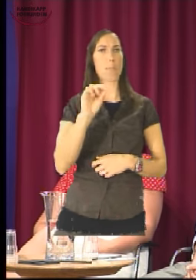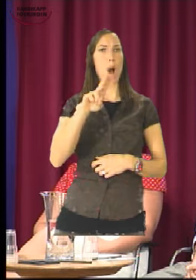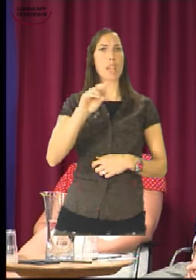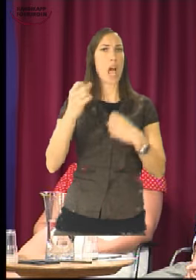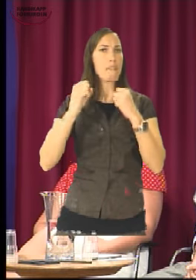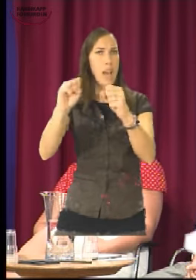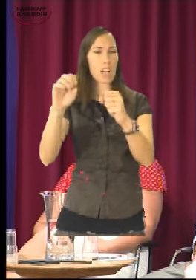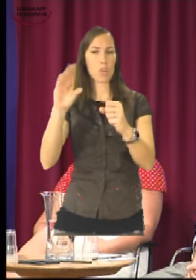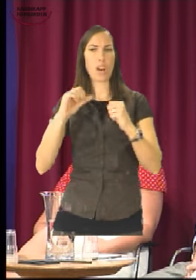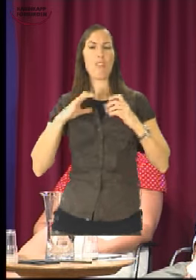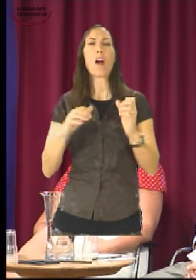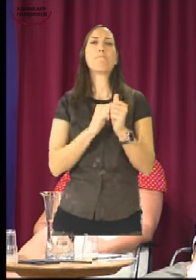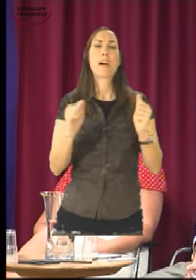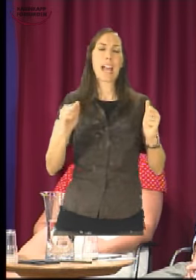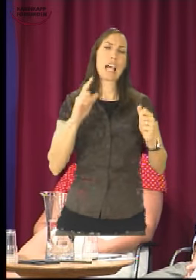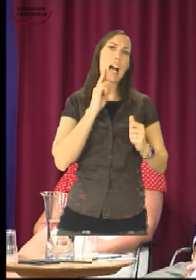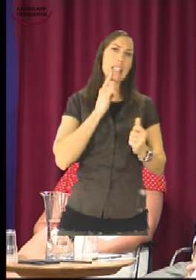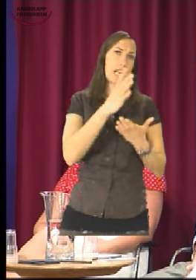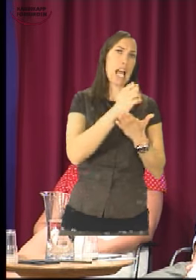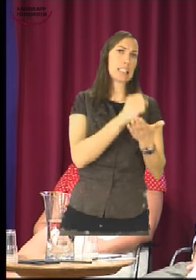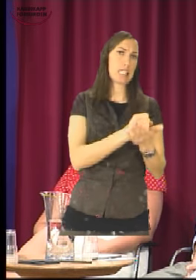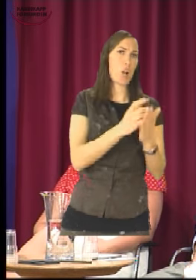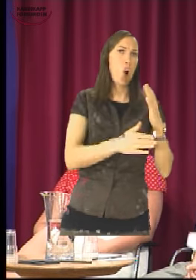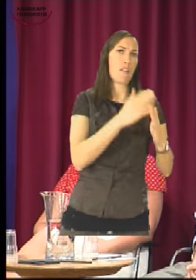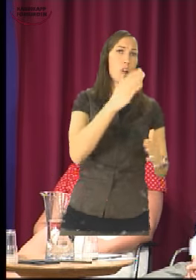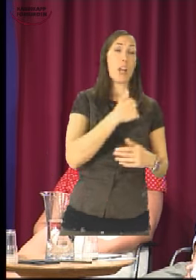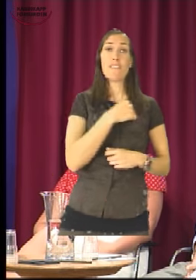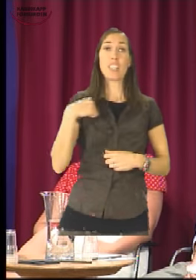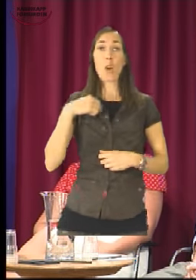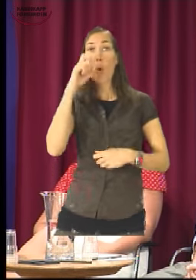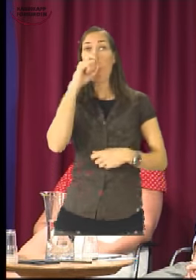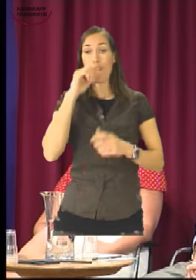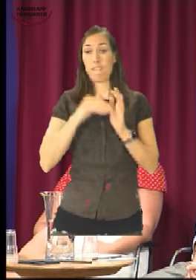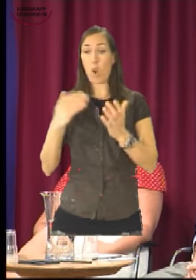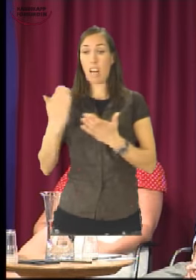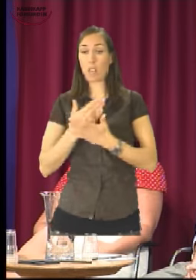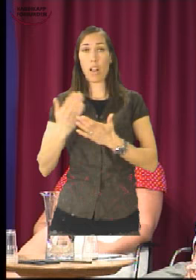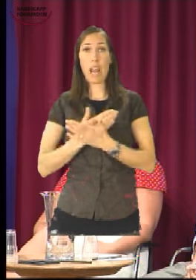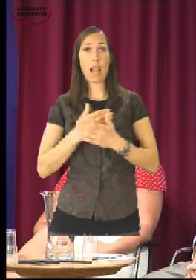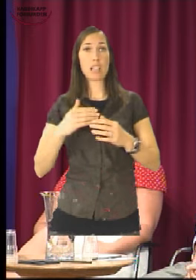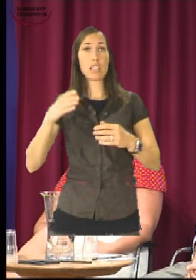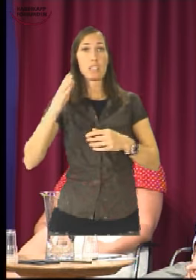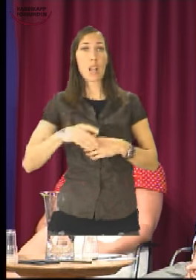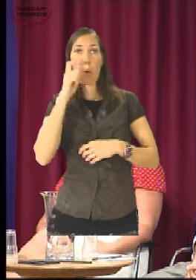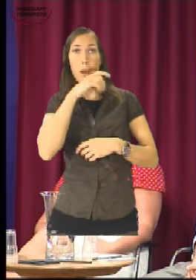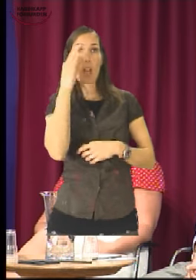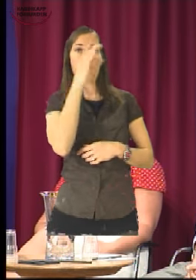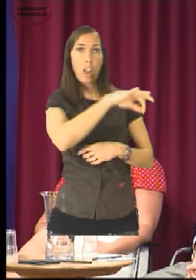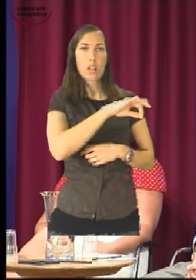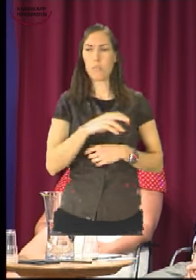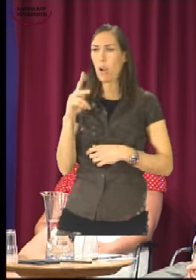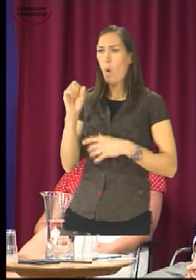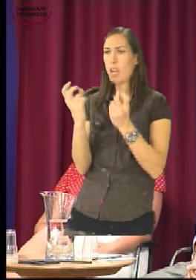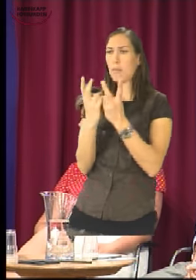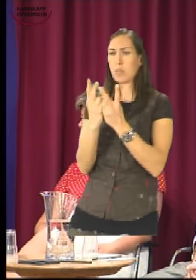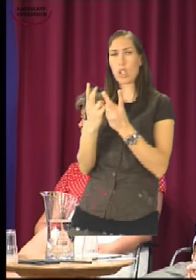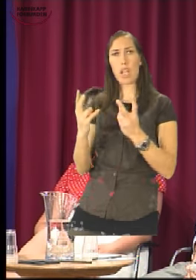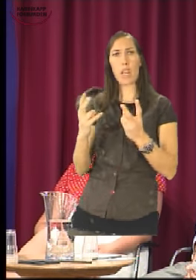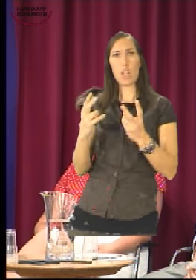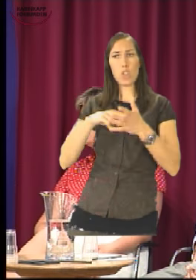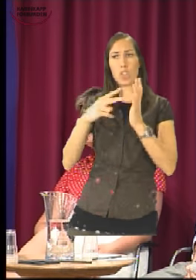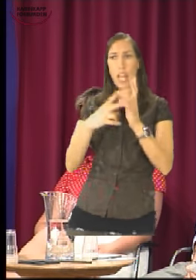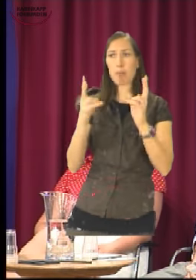det måste ju vara landstingen som bestämmer detta. Vi kan ju inte gå in på nationell sida. Ja, men då kan det ju leda till det system man har idag, att landstingen väljer